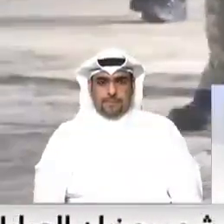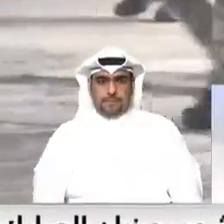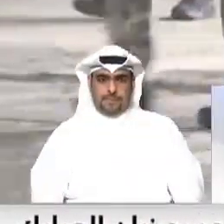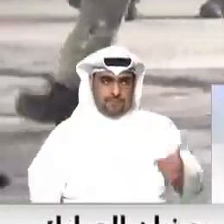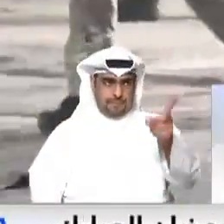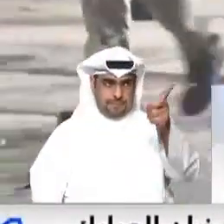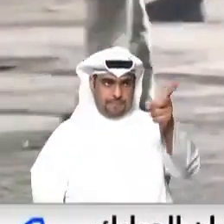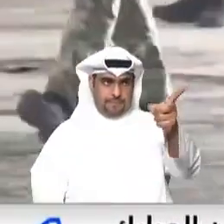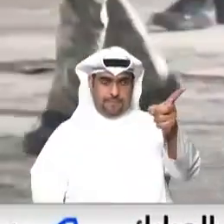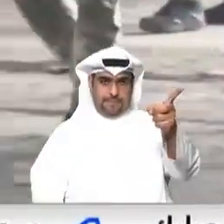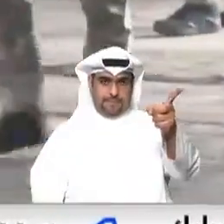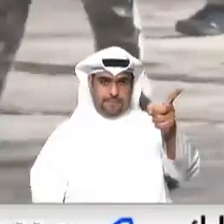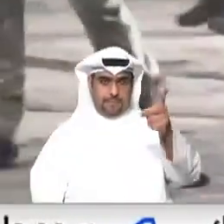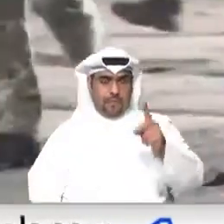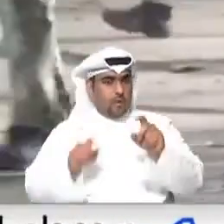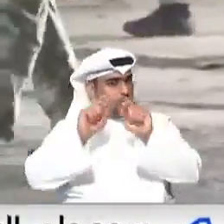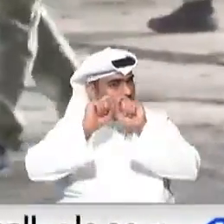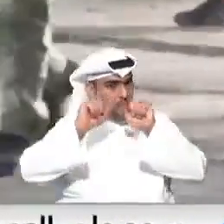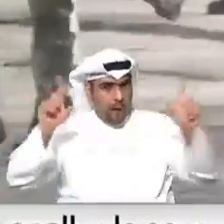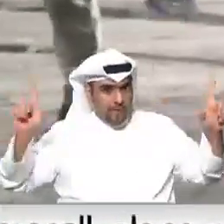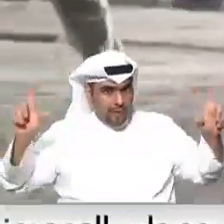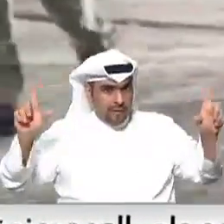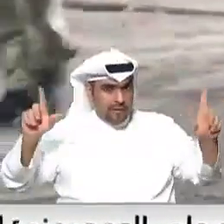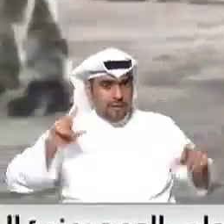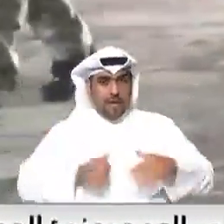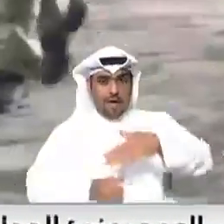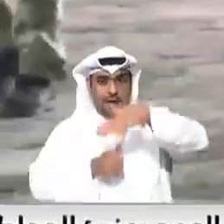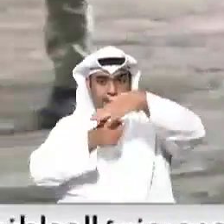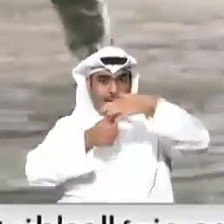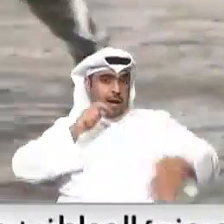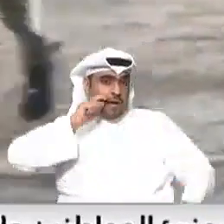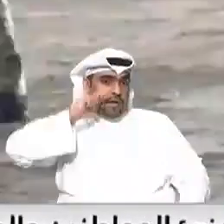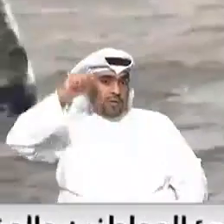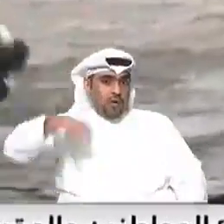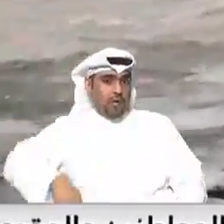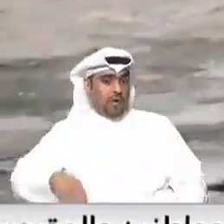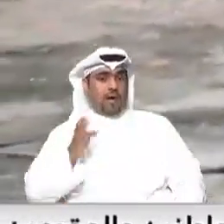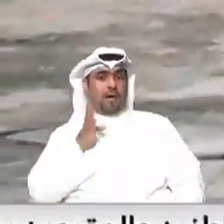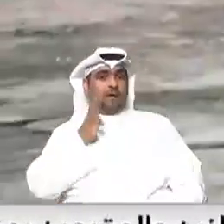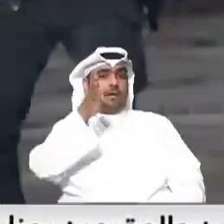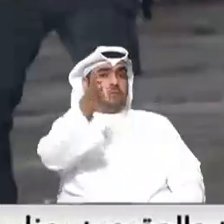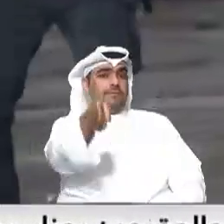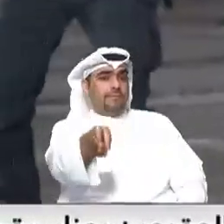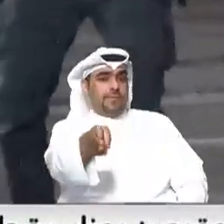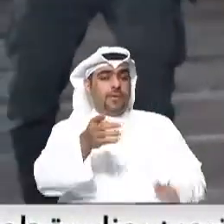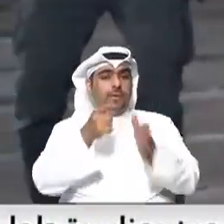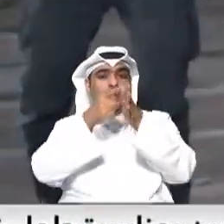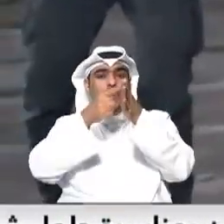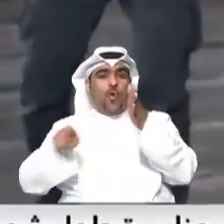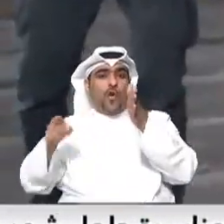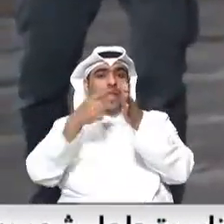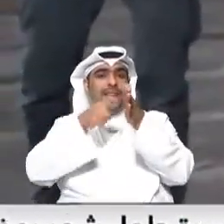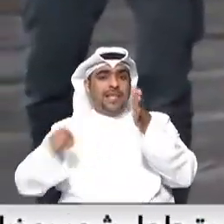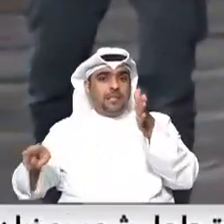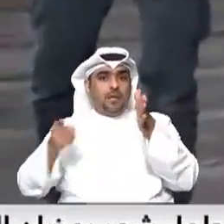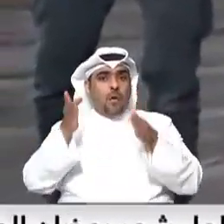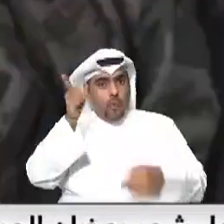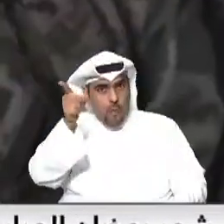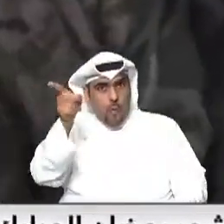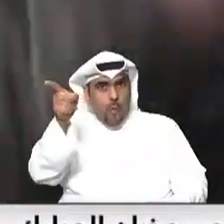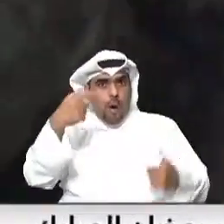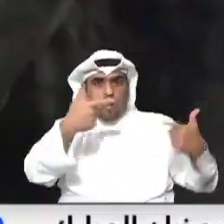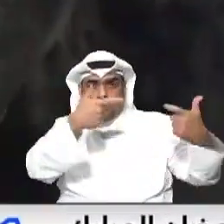في مشهد له دلالات، الرئيس الأوكراني في زيارة ميدانية قرب خطوط التماس في مدينة باخموت سلم خلالها